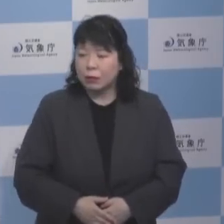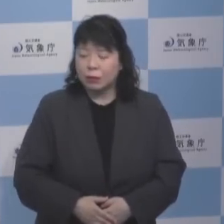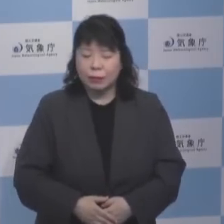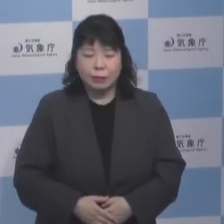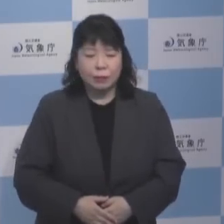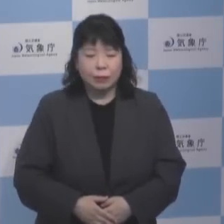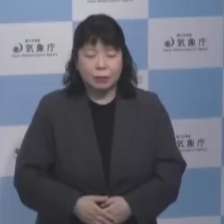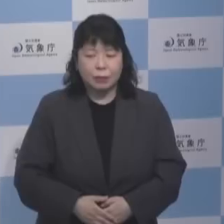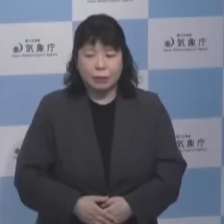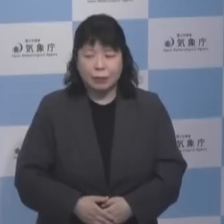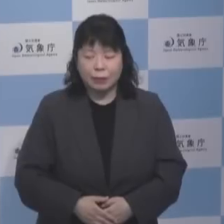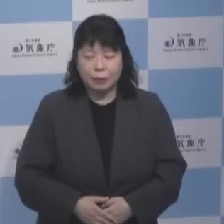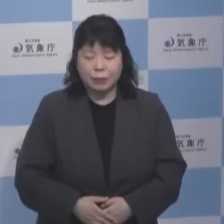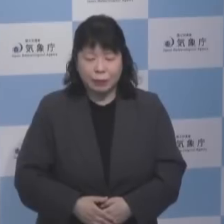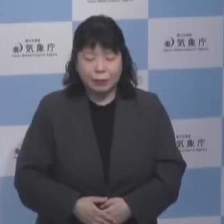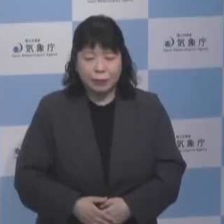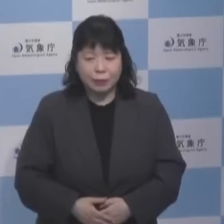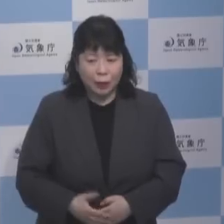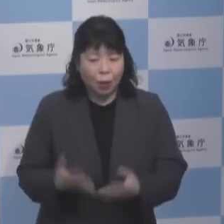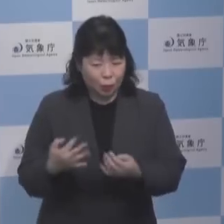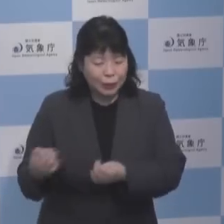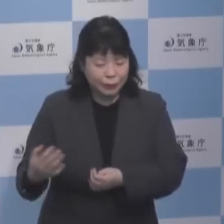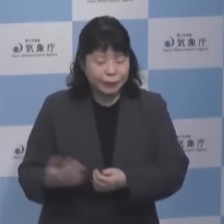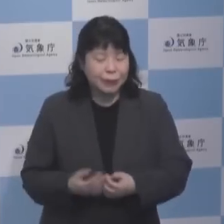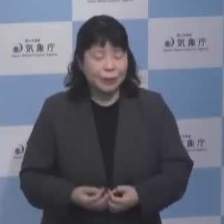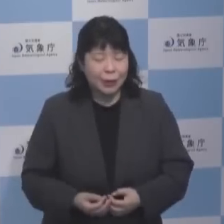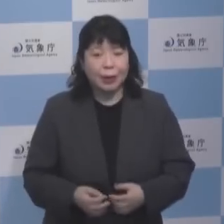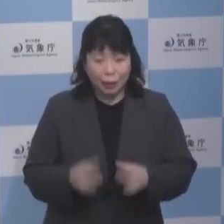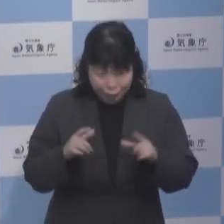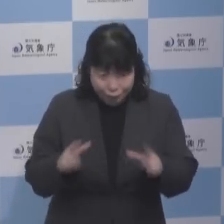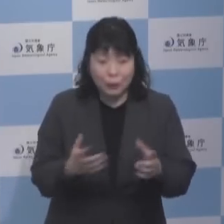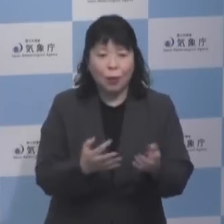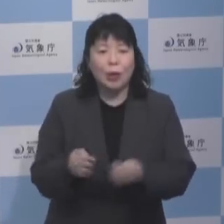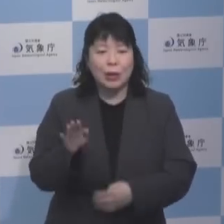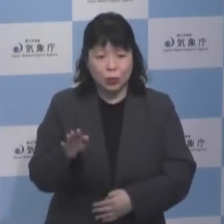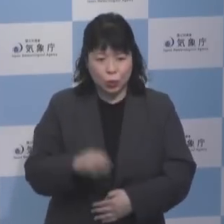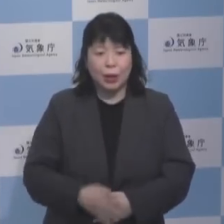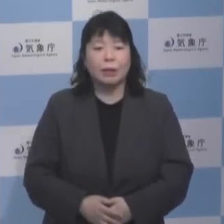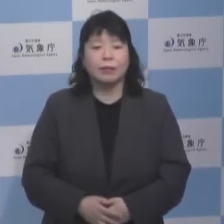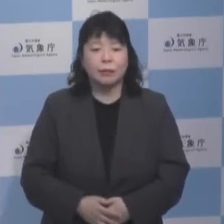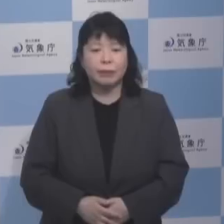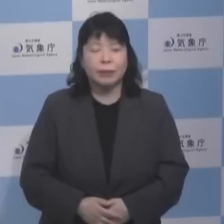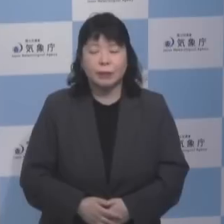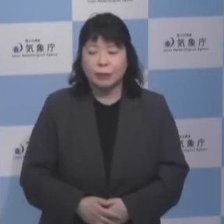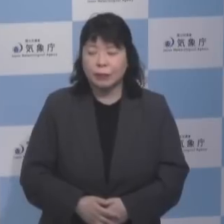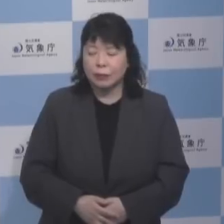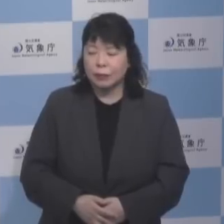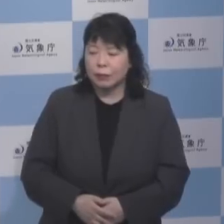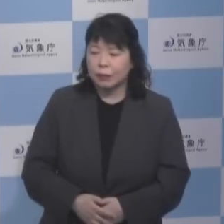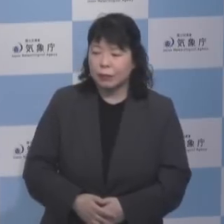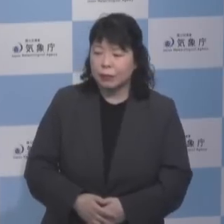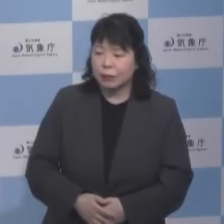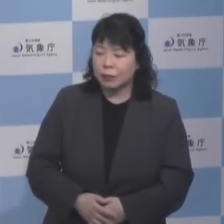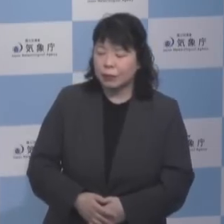が多いですかね。あ、はい、 あの5個大雑把には南部方向に圧縮されている形になる、